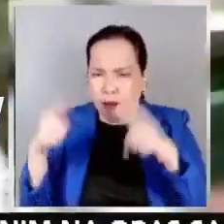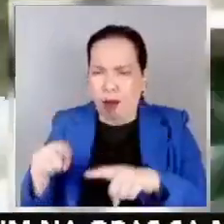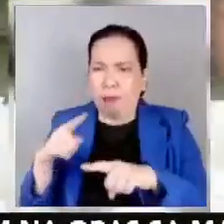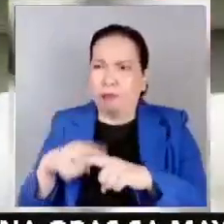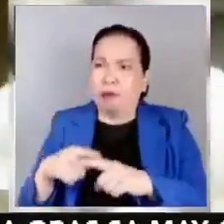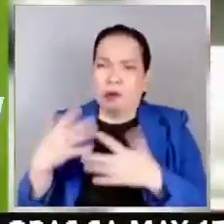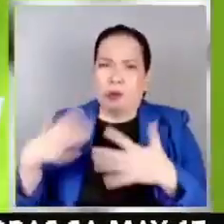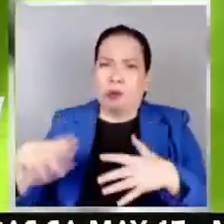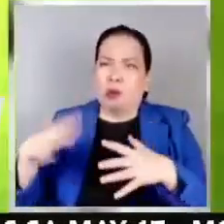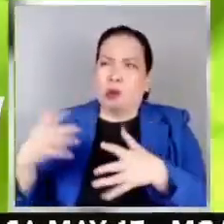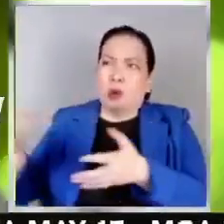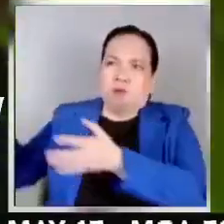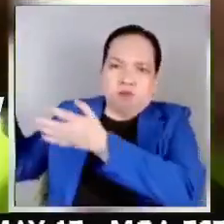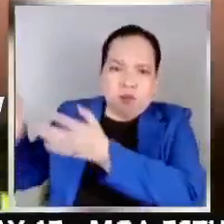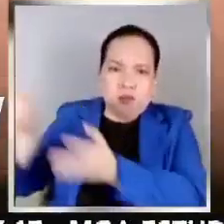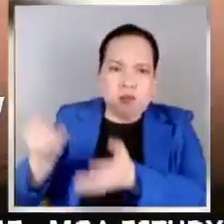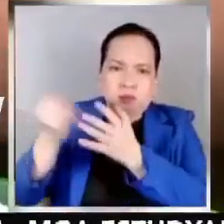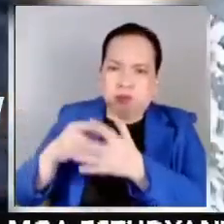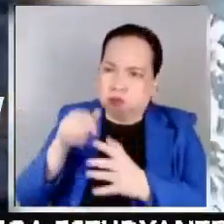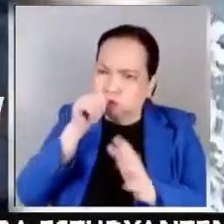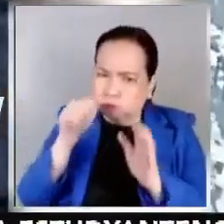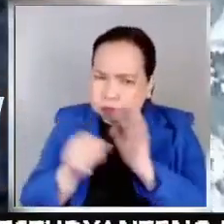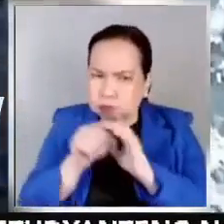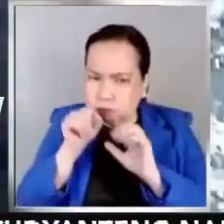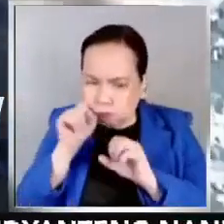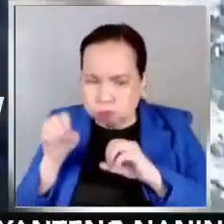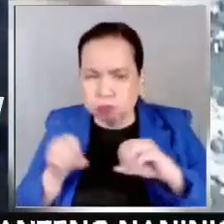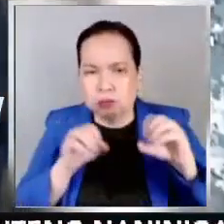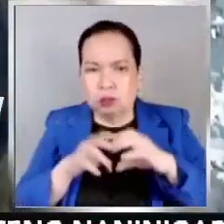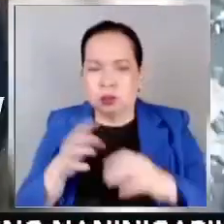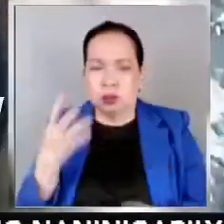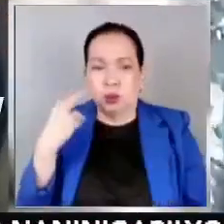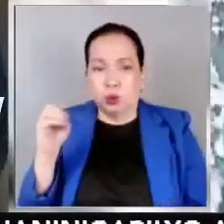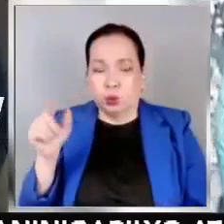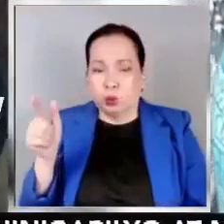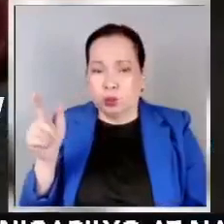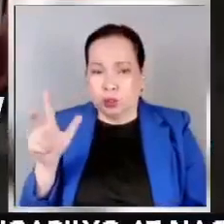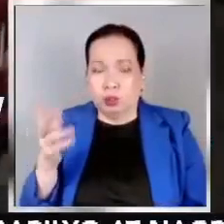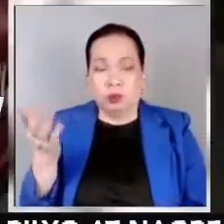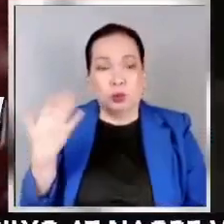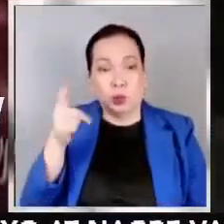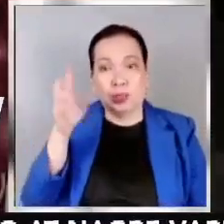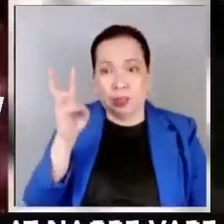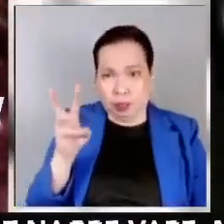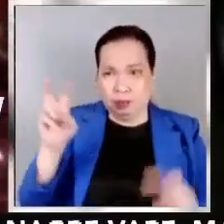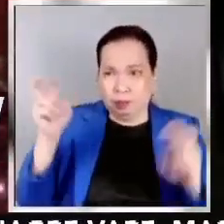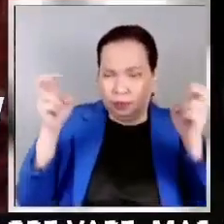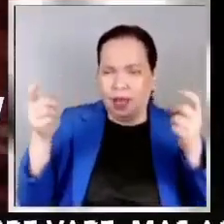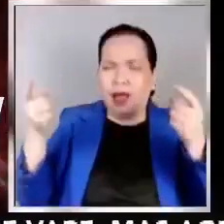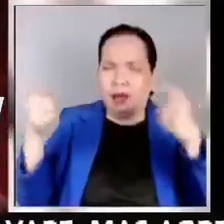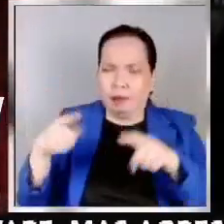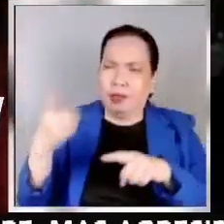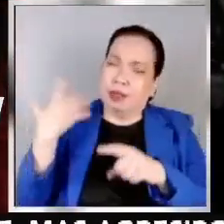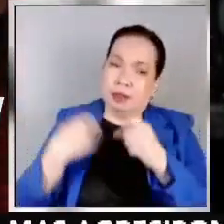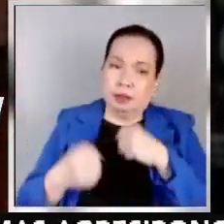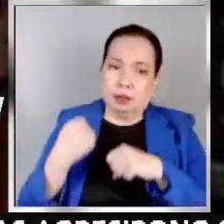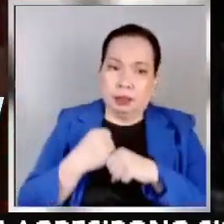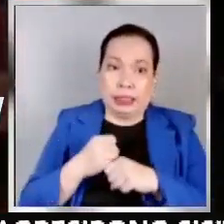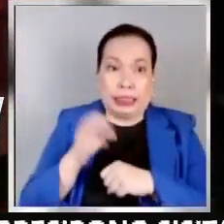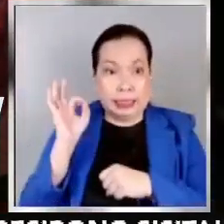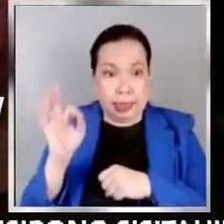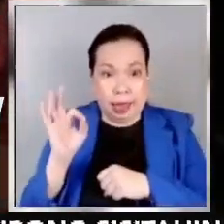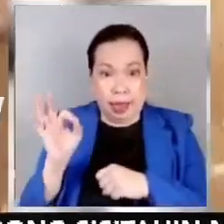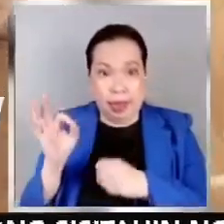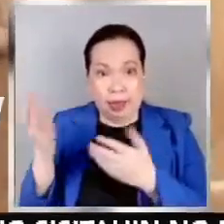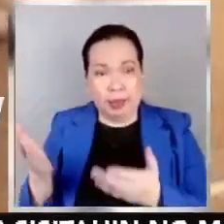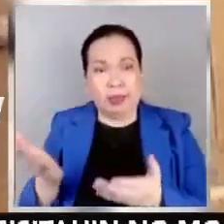nila nitong 2023 at 26 cases noong nakaraang taon. Siyam sa mga kaso nakarating sa